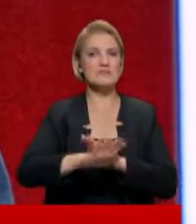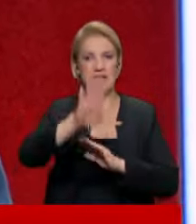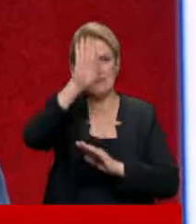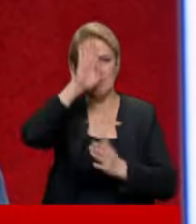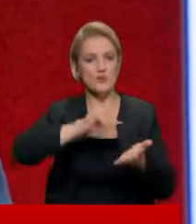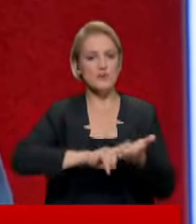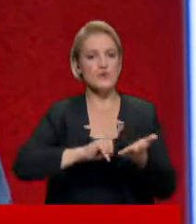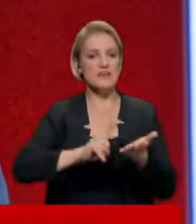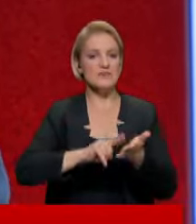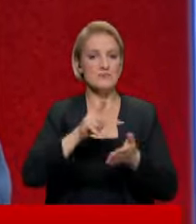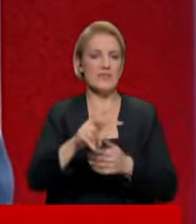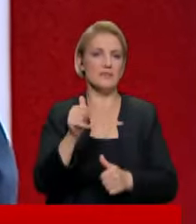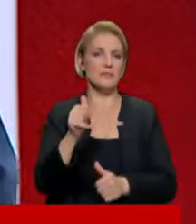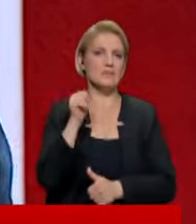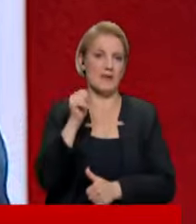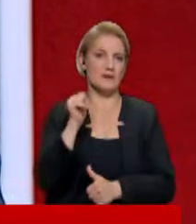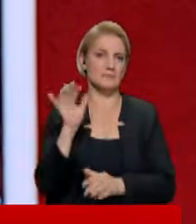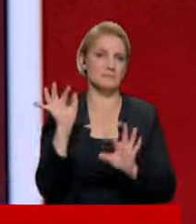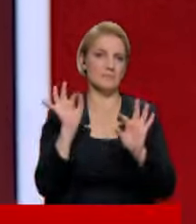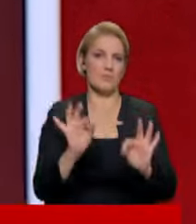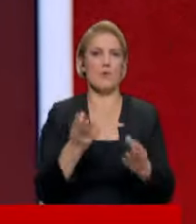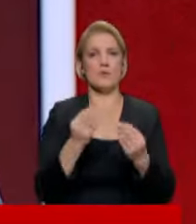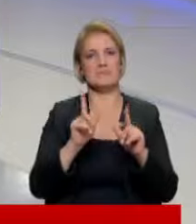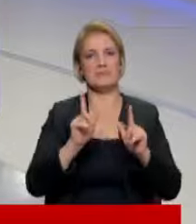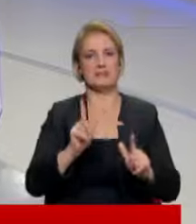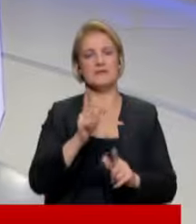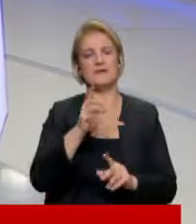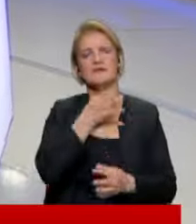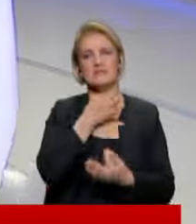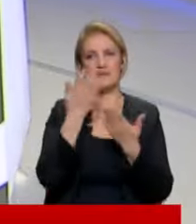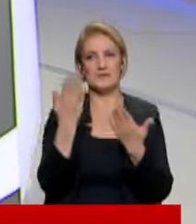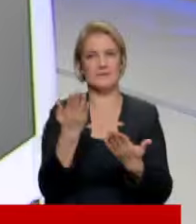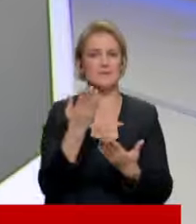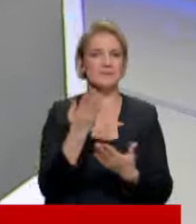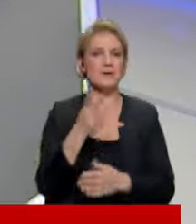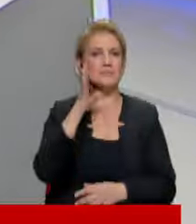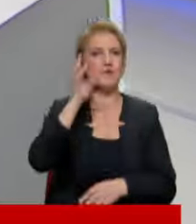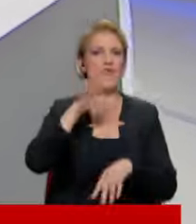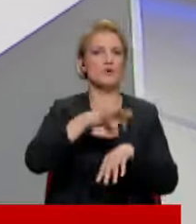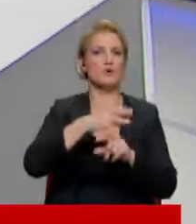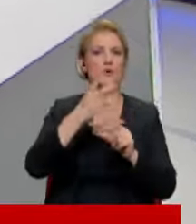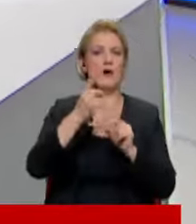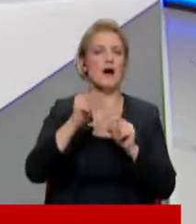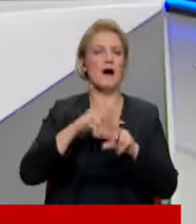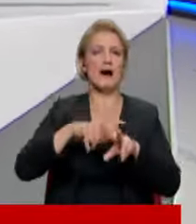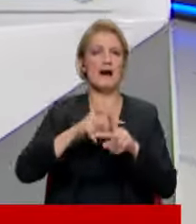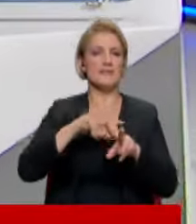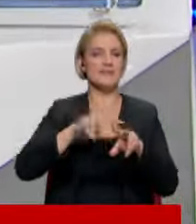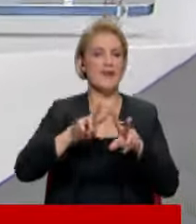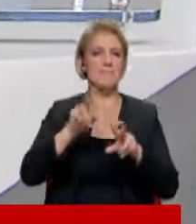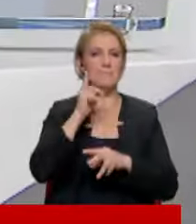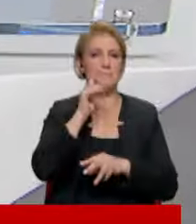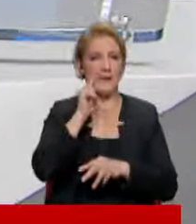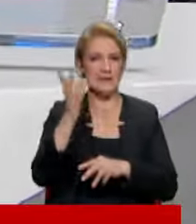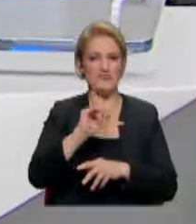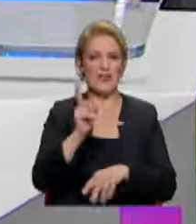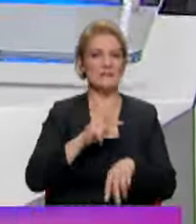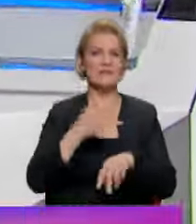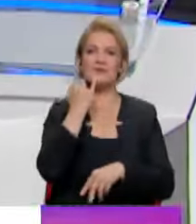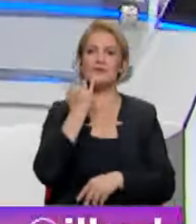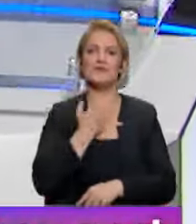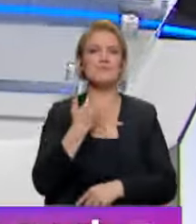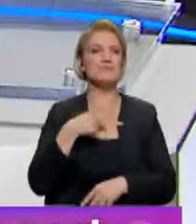İstanbul sözleşmesine tekrar dönmemiz gerekiyor hocam Çok teşekkür ederim çok sağ olun Profesör Doktor Adem Sözer ceza hukukçusu çalar saaty de